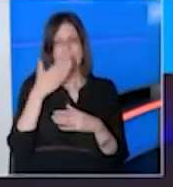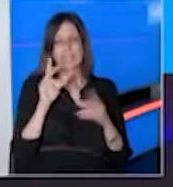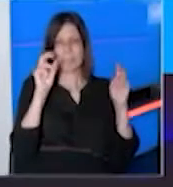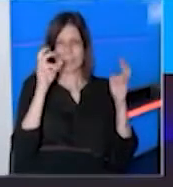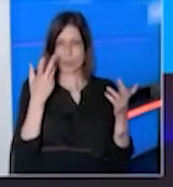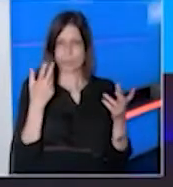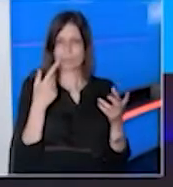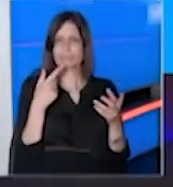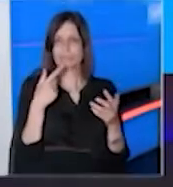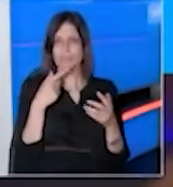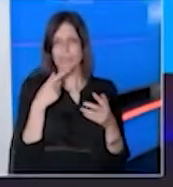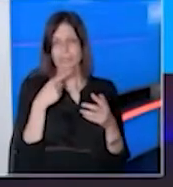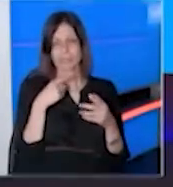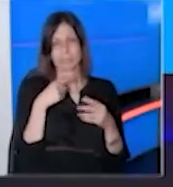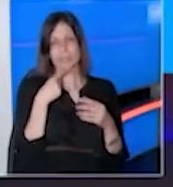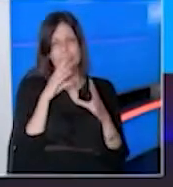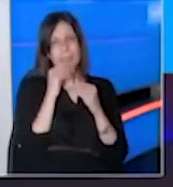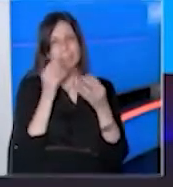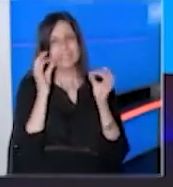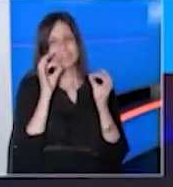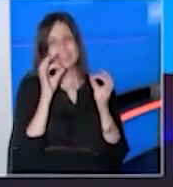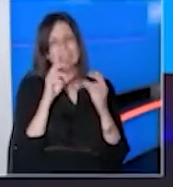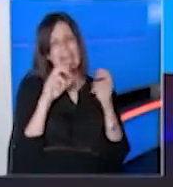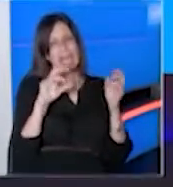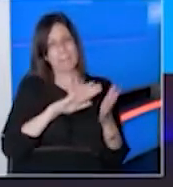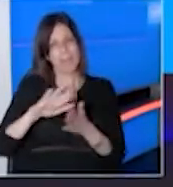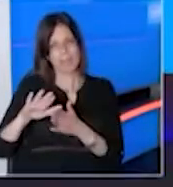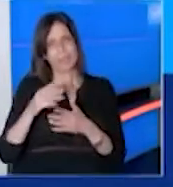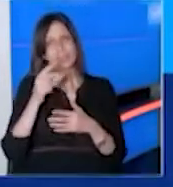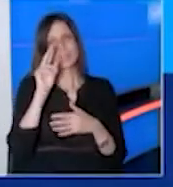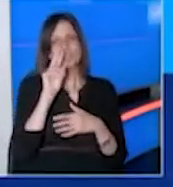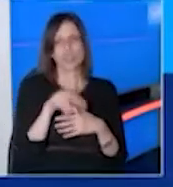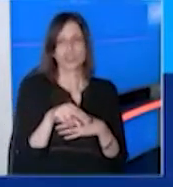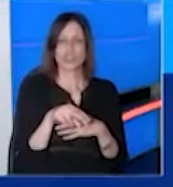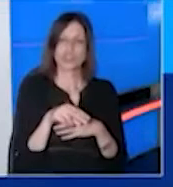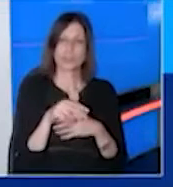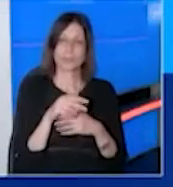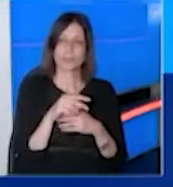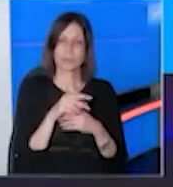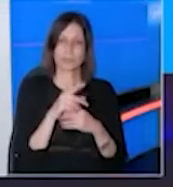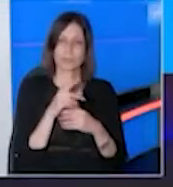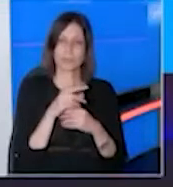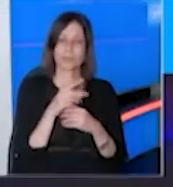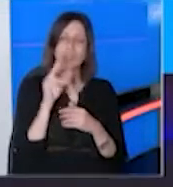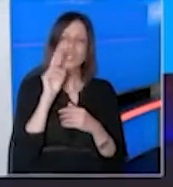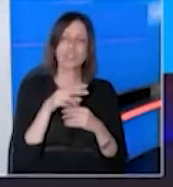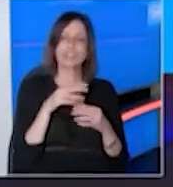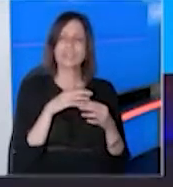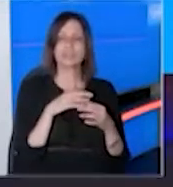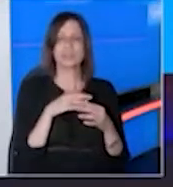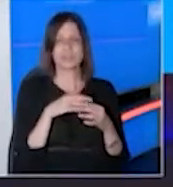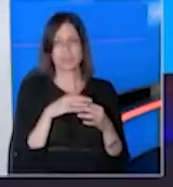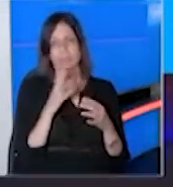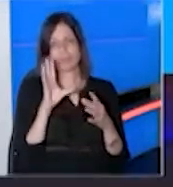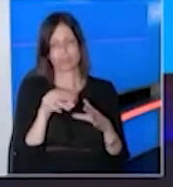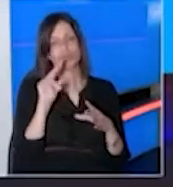לא, אני מדבר ספציפית על הערי פריפריה הצמודות. גם בקיבוצי הנדל"ן? יש, ודאי. יש סדרה שלמה